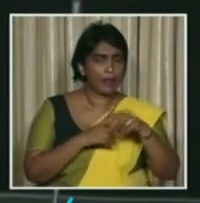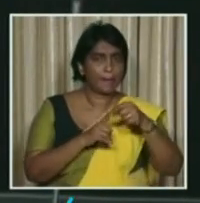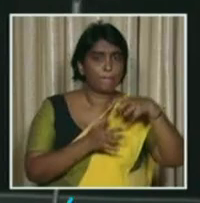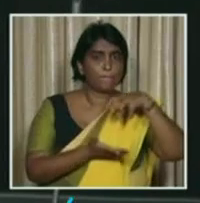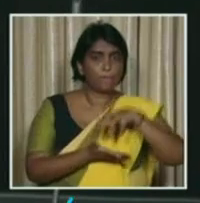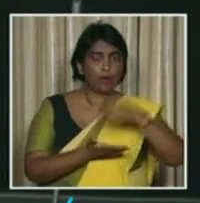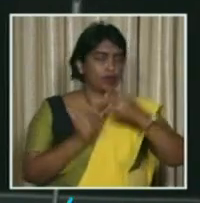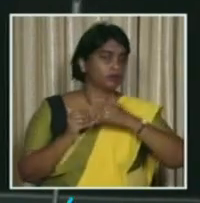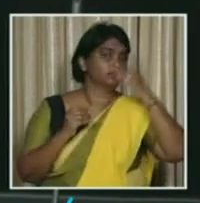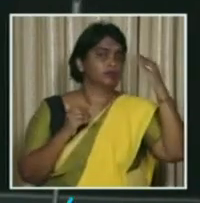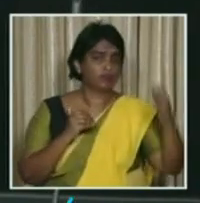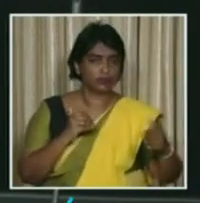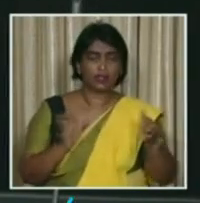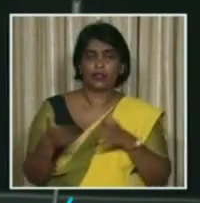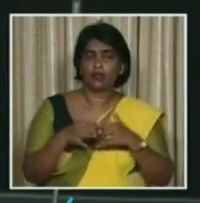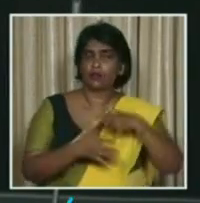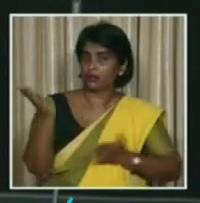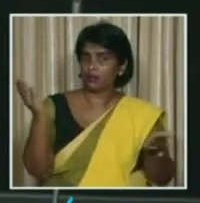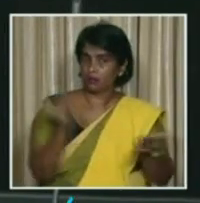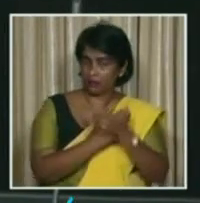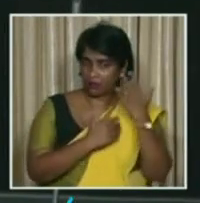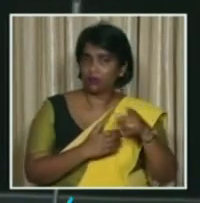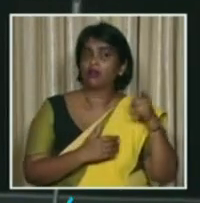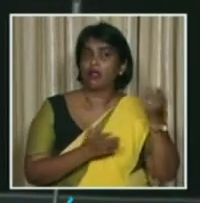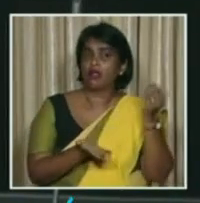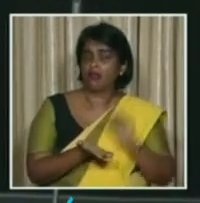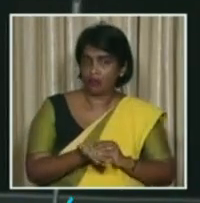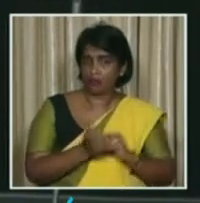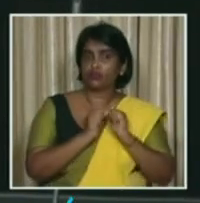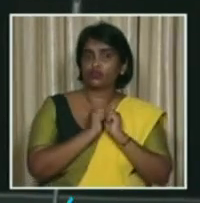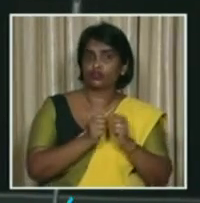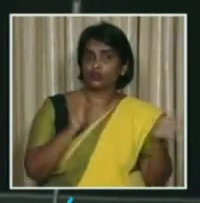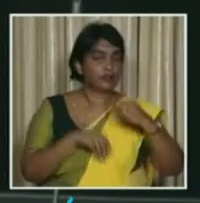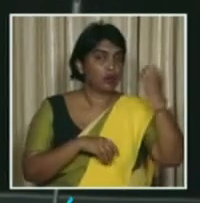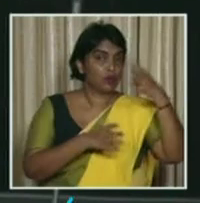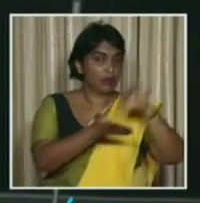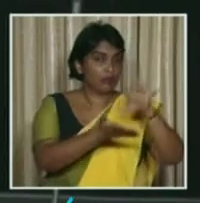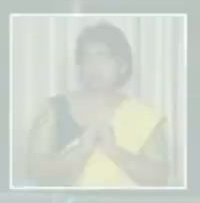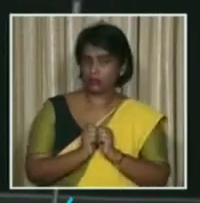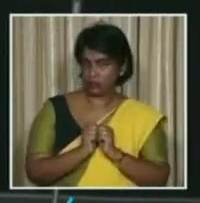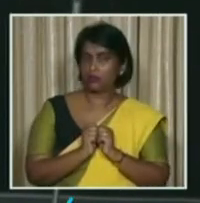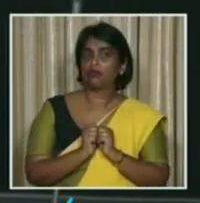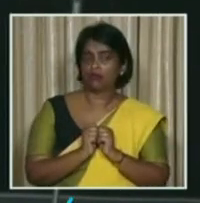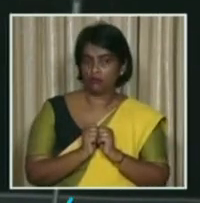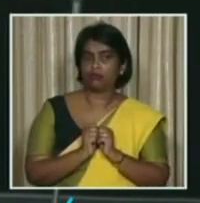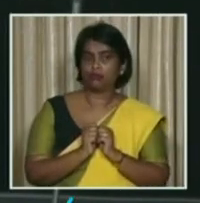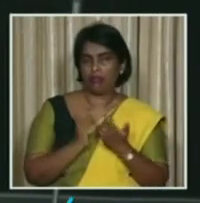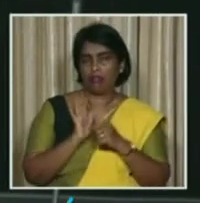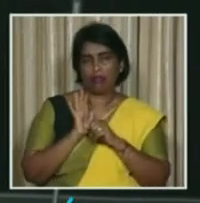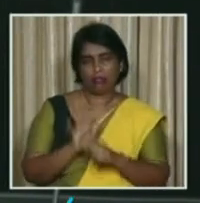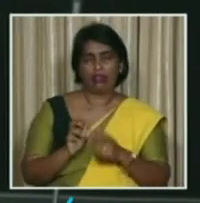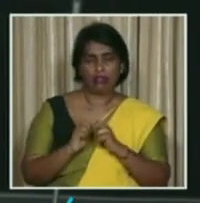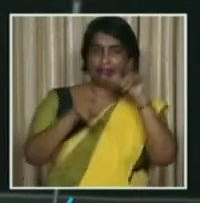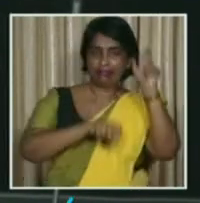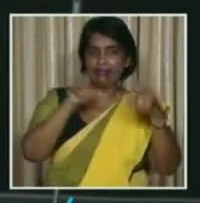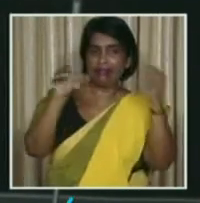දින නියමයක් නැතුව කැබිනට් පත්‍රිකාවක් දාලා ඒ අය නැවත සේවයට යවල පඩි ගෙවලා තියෙනවා. මේ රජයේ සේවකයන් අසාධාරණයක් වෙලා තියෙනවා. අපි